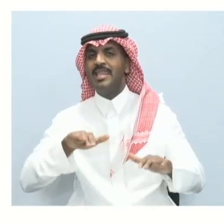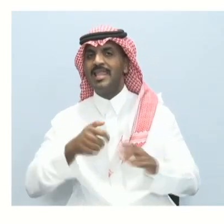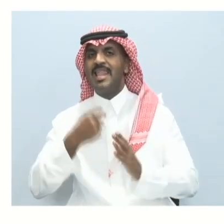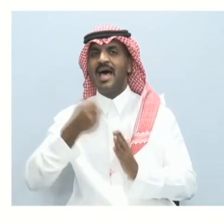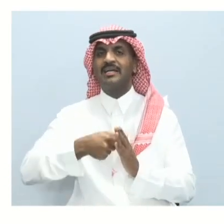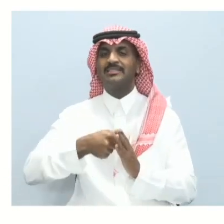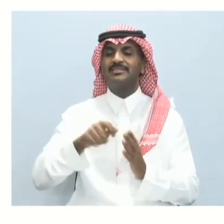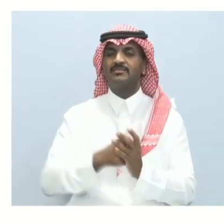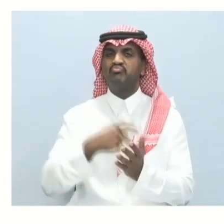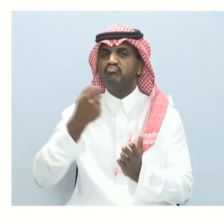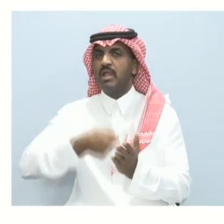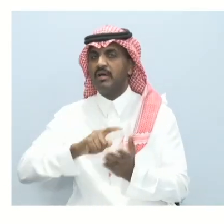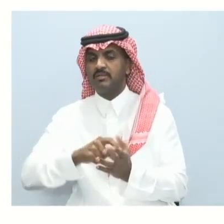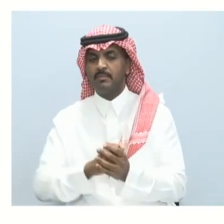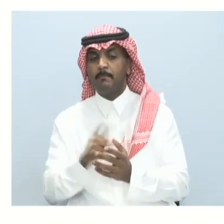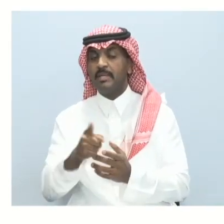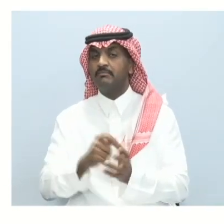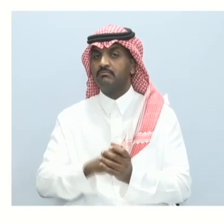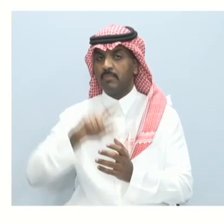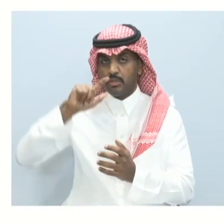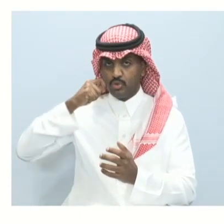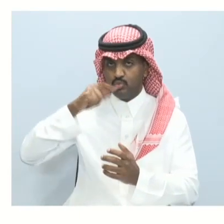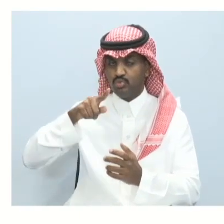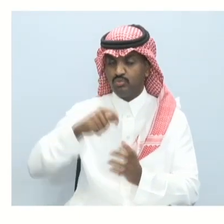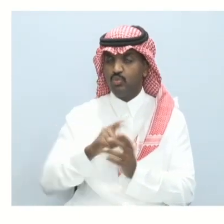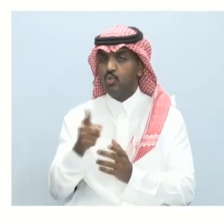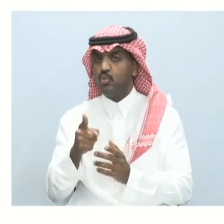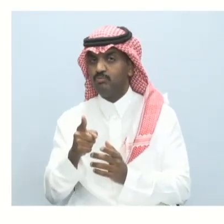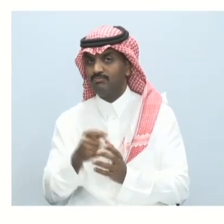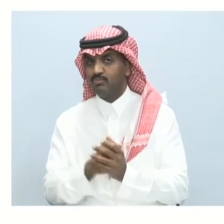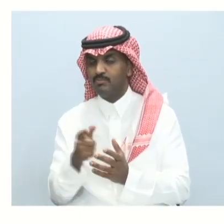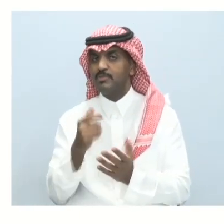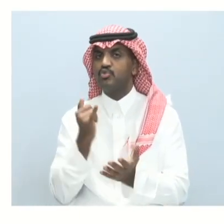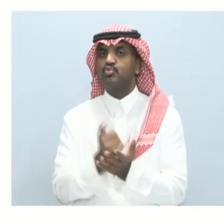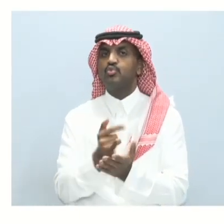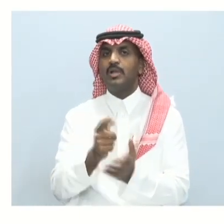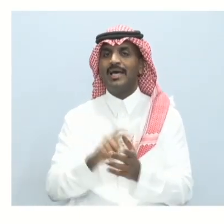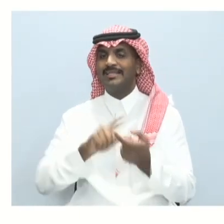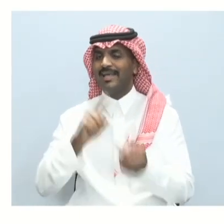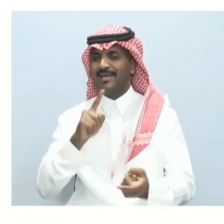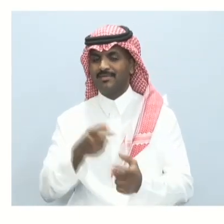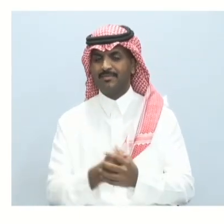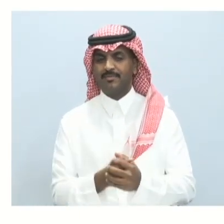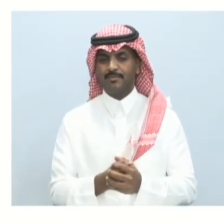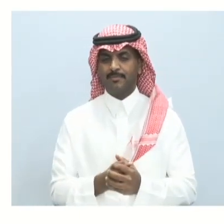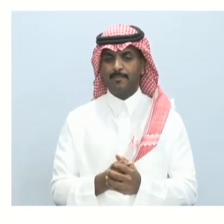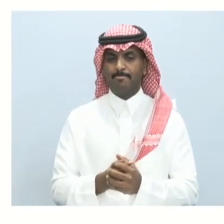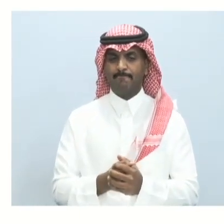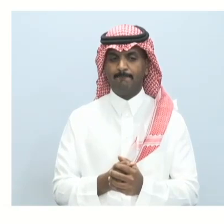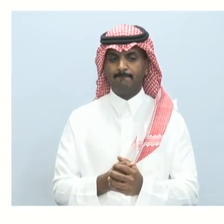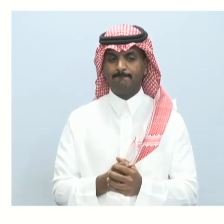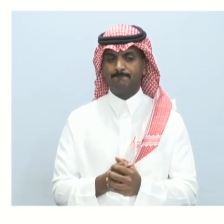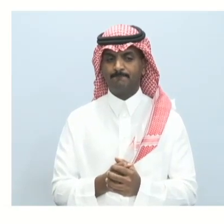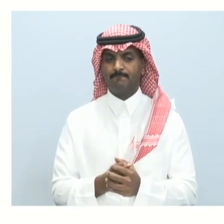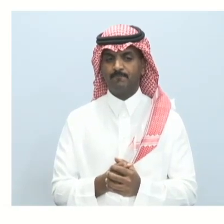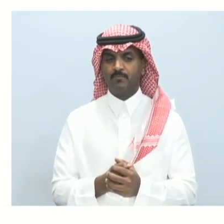يعني ان الامر في الطلاق من قبل الزوج هو الذي يطلق هو الذي يطلق ناتي ايضا الى وجه